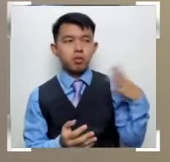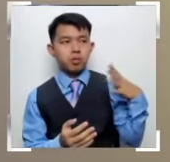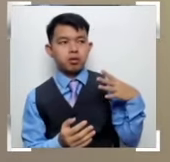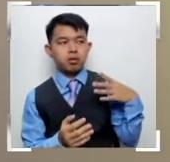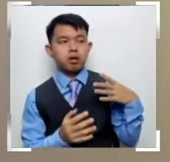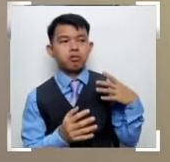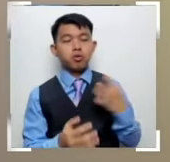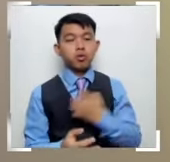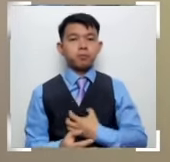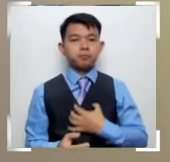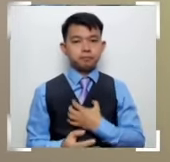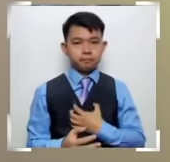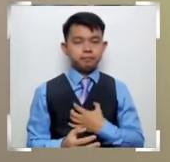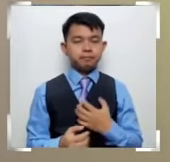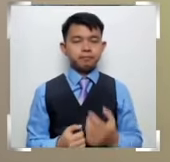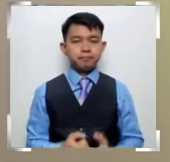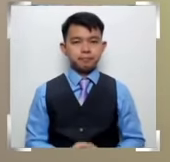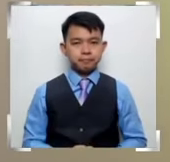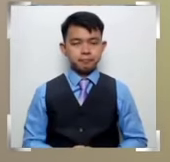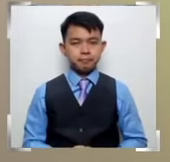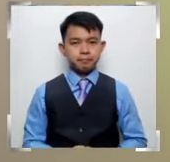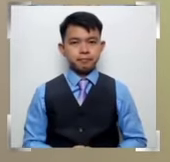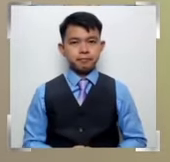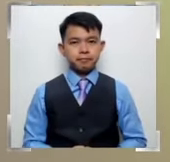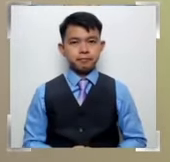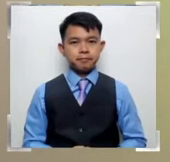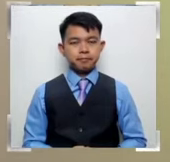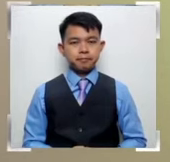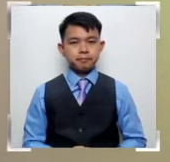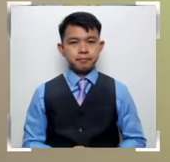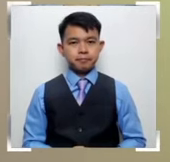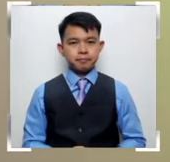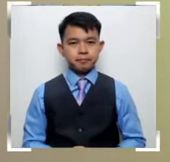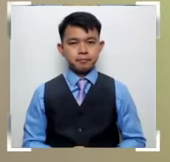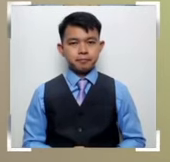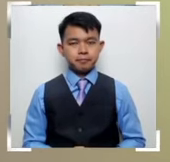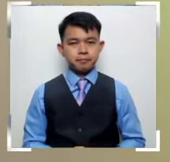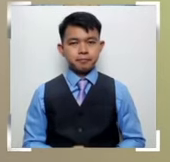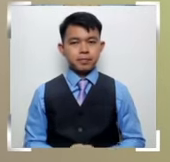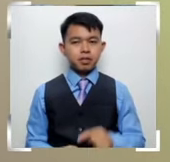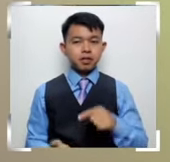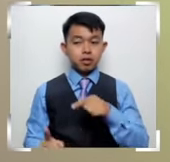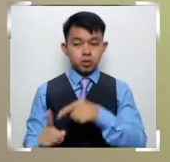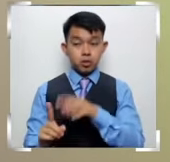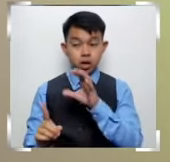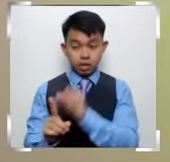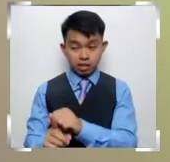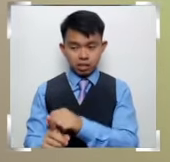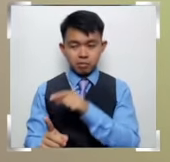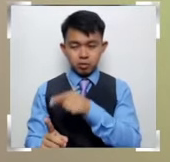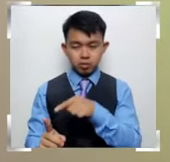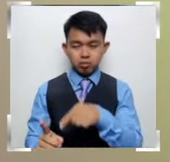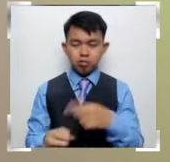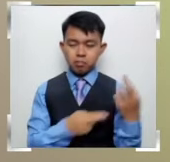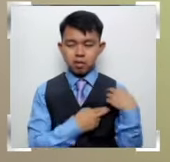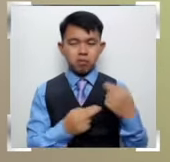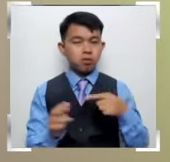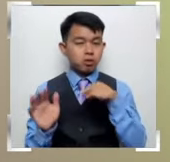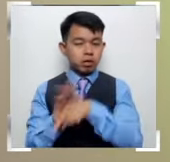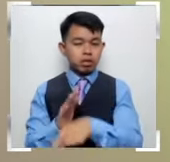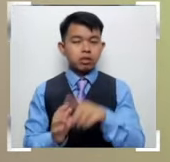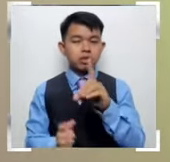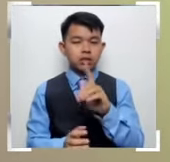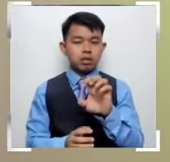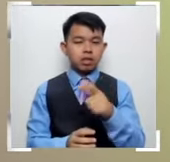kita sa pagkakasakot mo sa pagpatay kay Governor De Gamo noong March 4. Tatlong